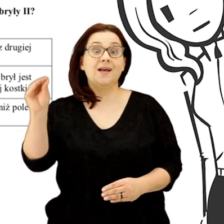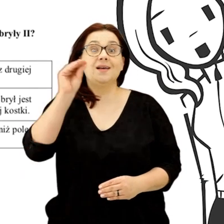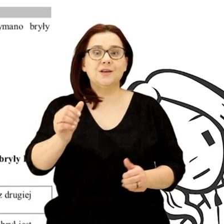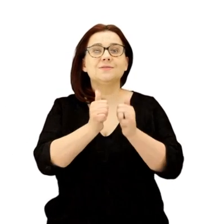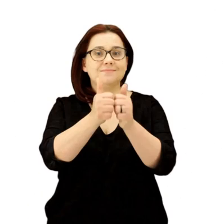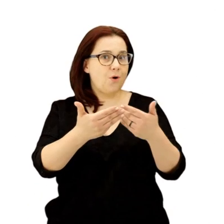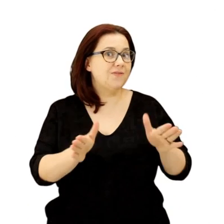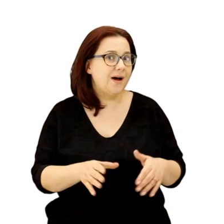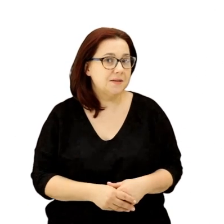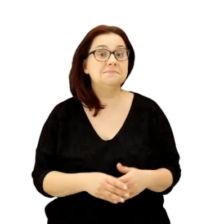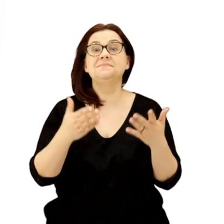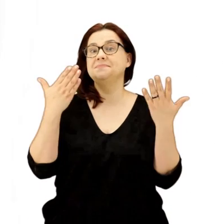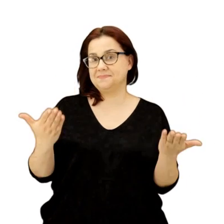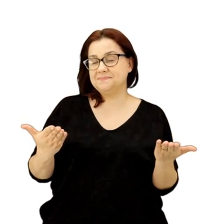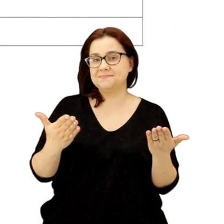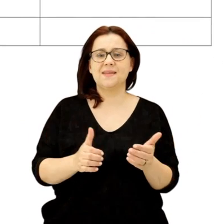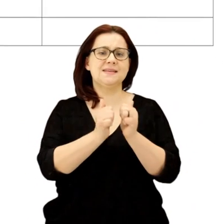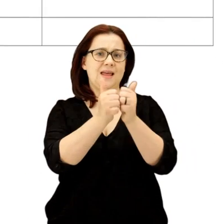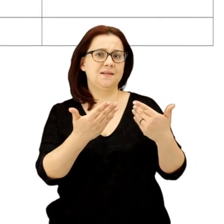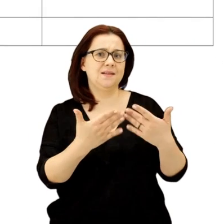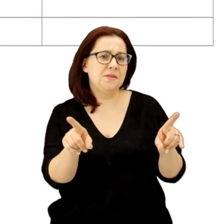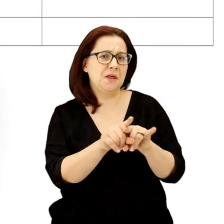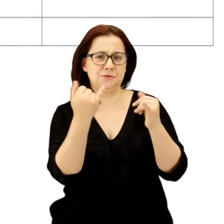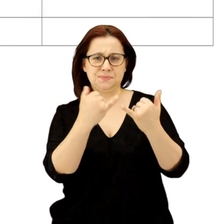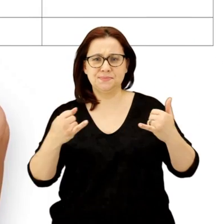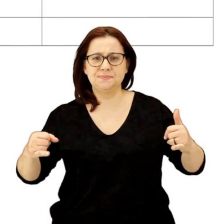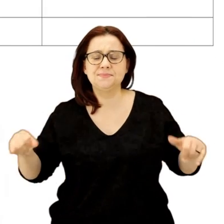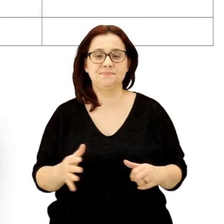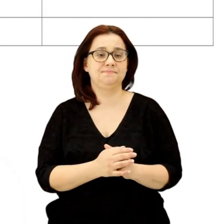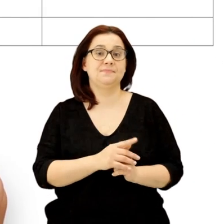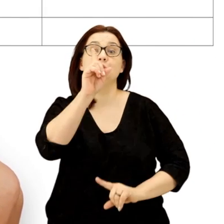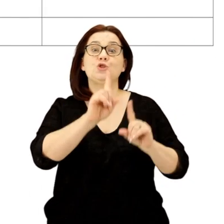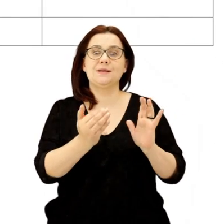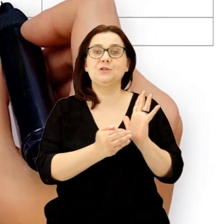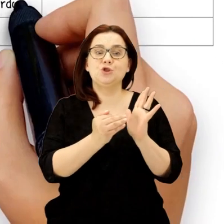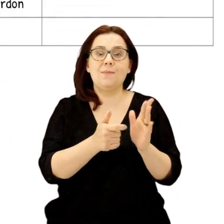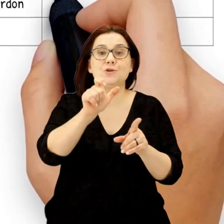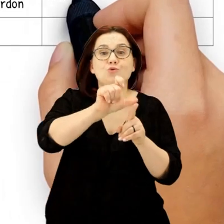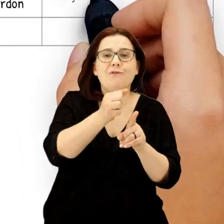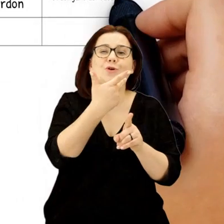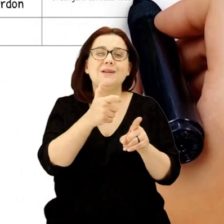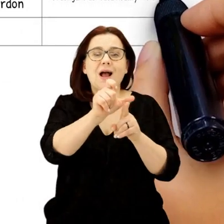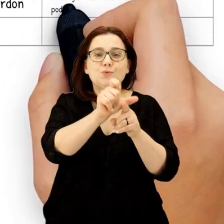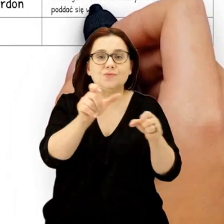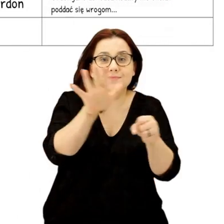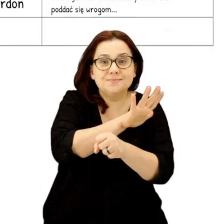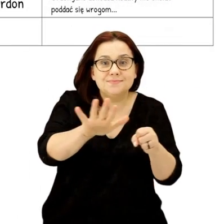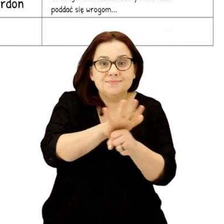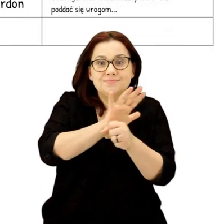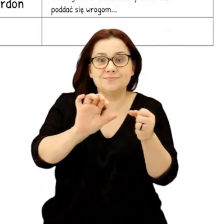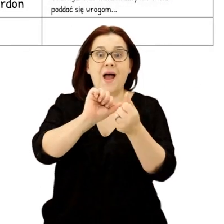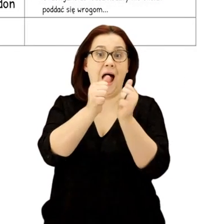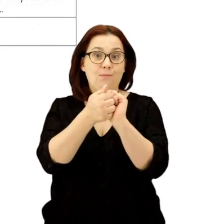do zadań otwartych. Właśnie. Zadania otwarte też będą różne. W niektórych trzeba będzie uzupełnić lukę jednym albo kilkoma